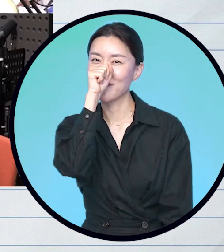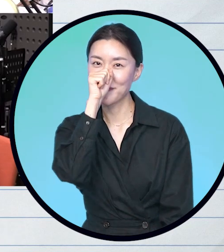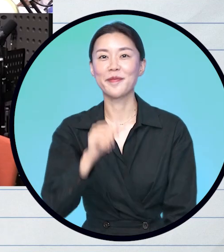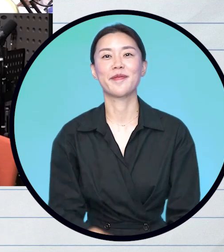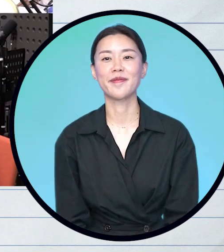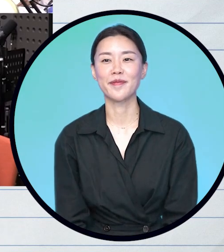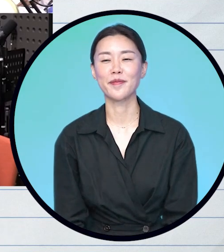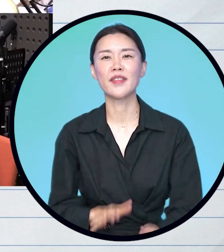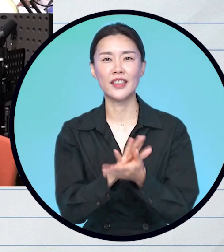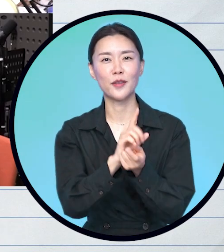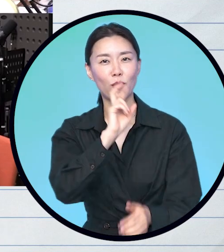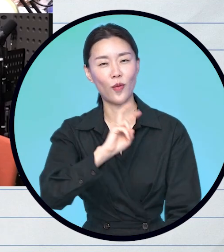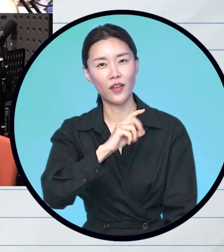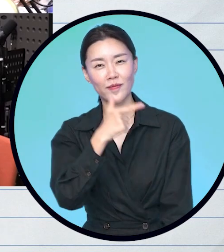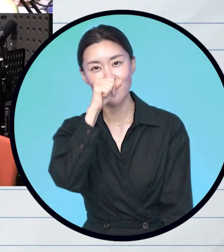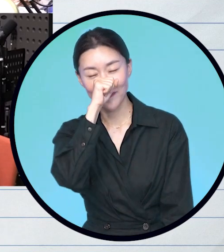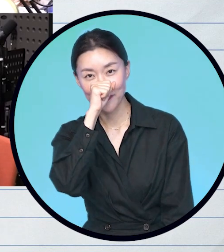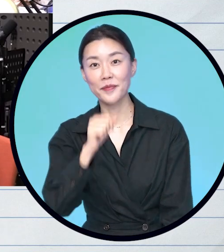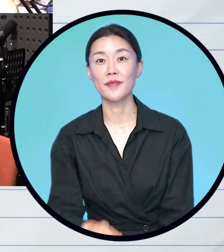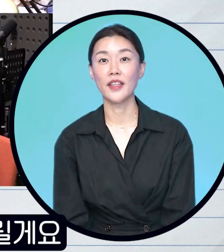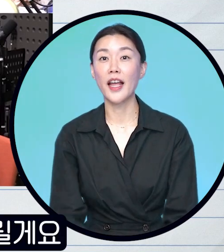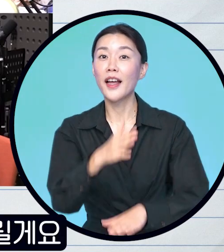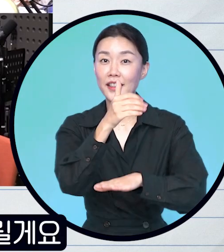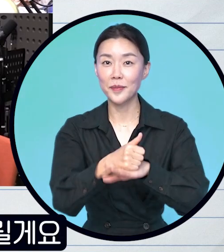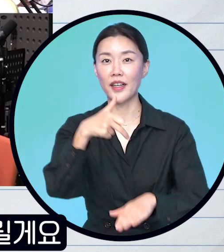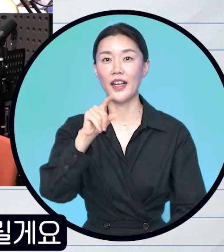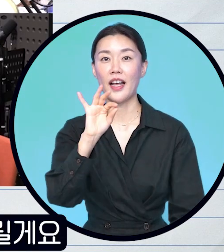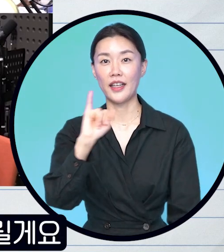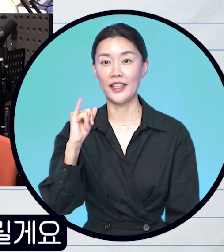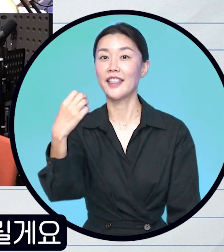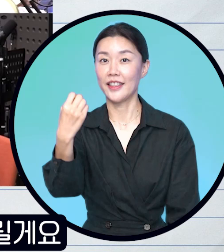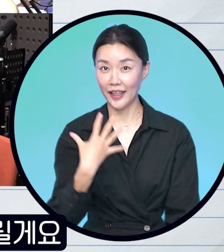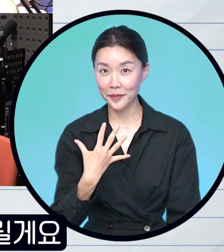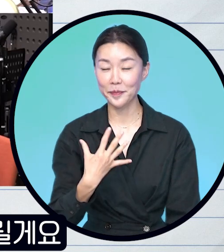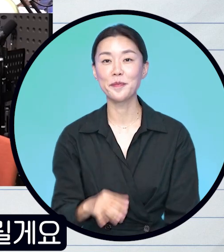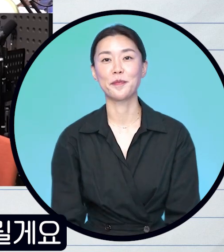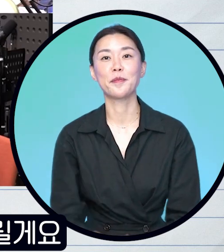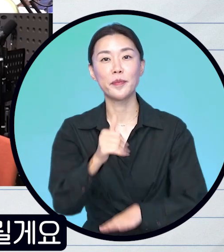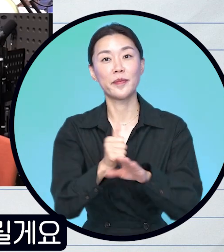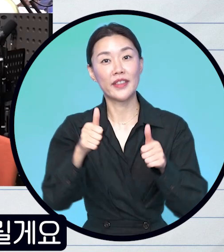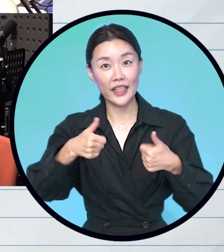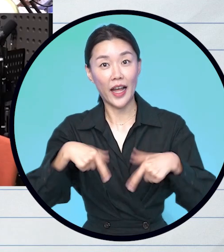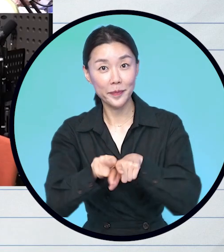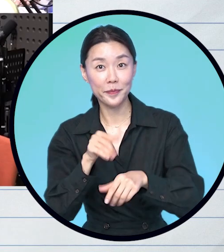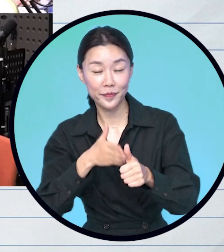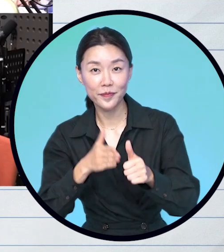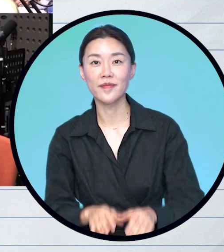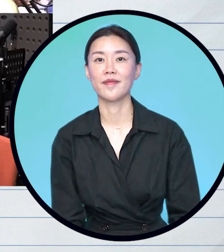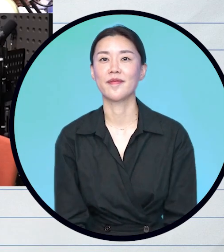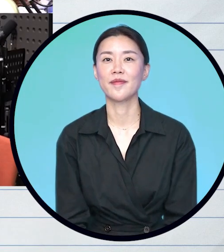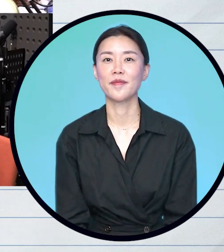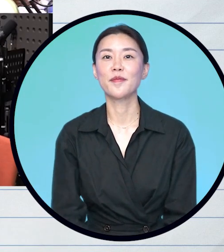아, 라이브도 너무너무 좋았습니다. 마지막으로 휴닝카이 씨 오늘 어떠셨는지 소감과 함께 끝인사 부탁드릴게요. 아, 네, 그럼요.